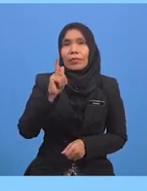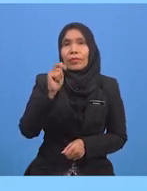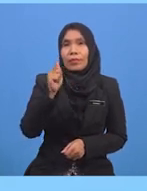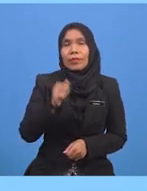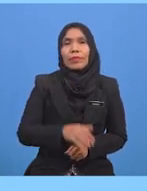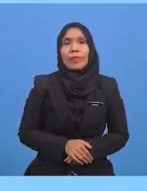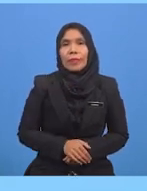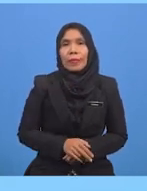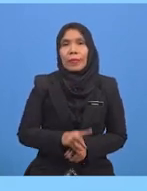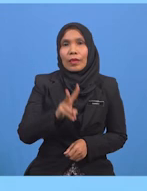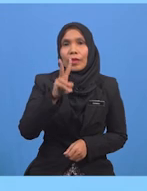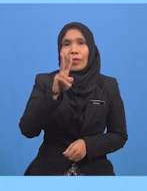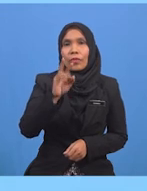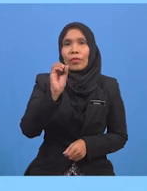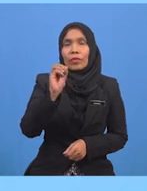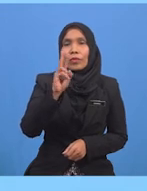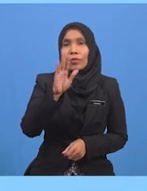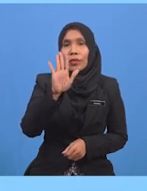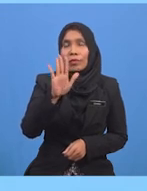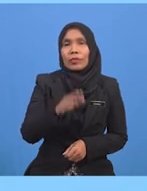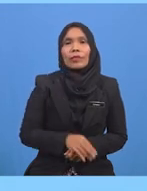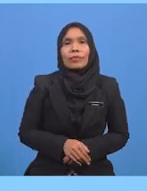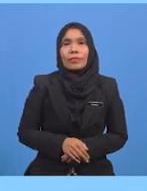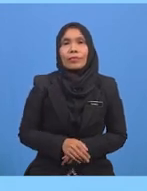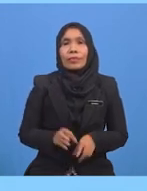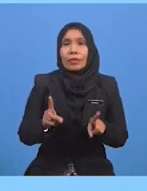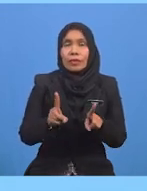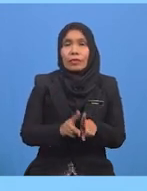225 sama dengan